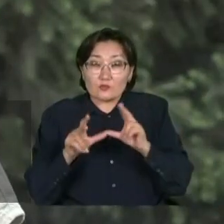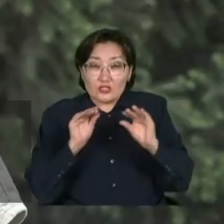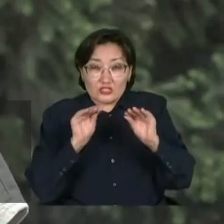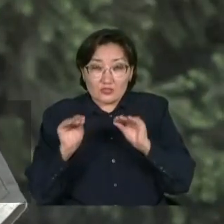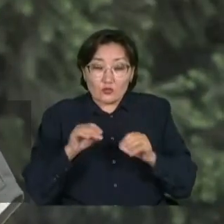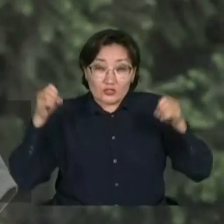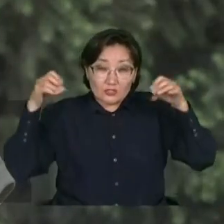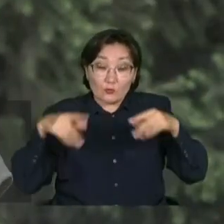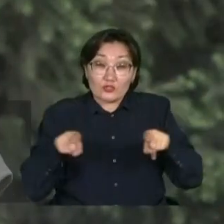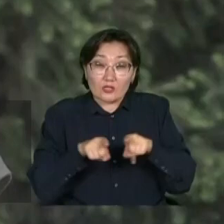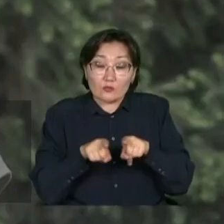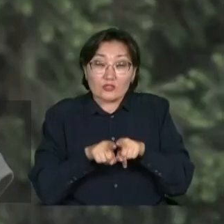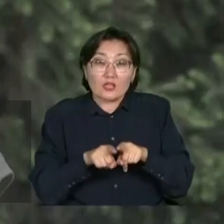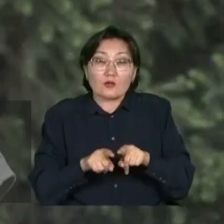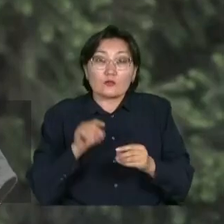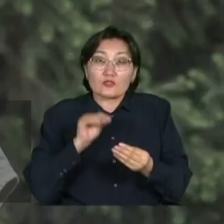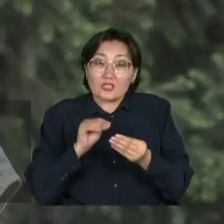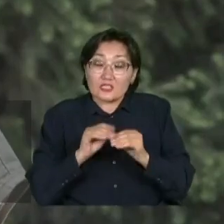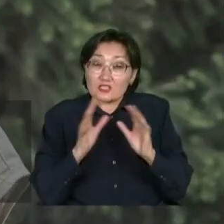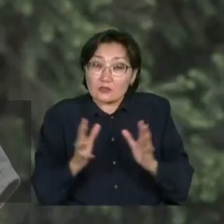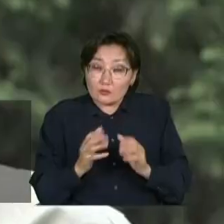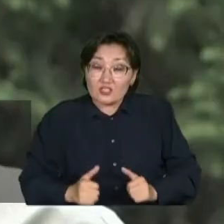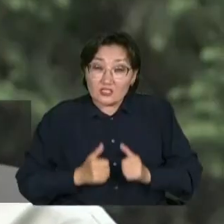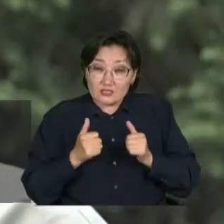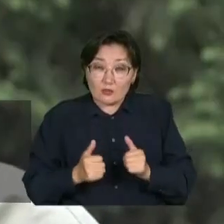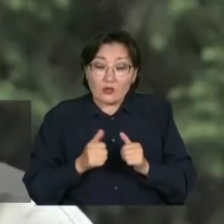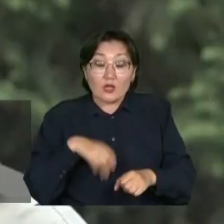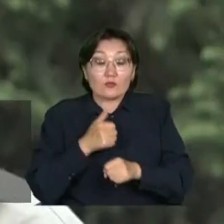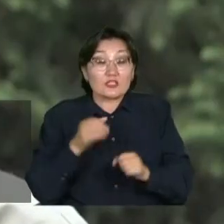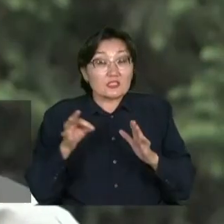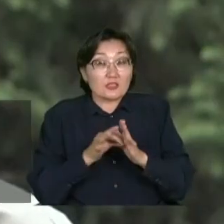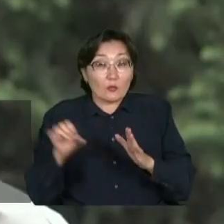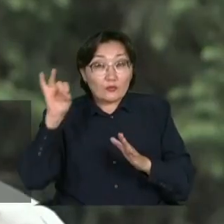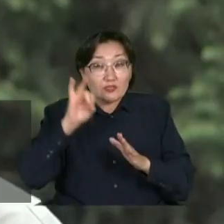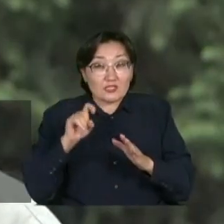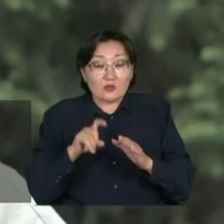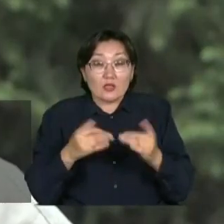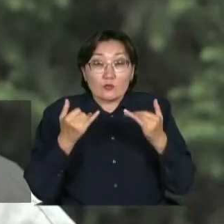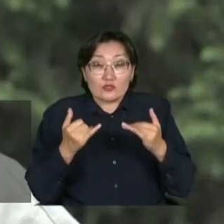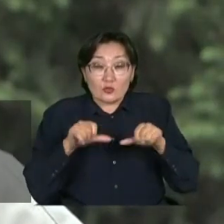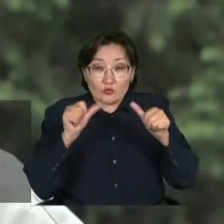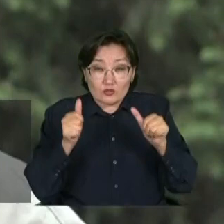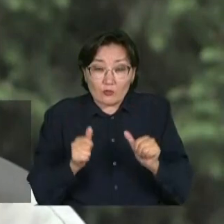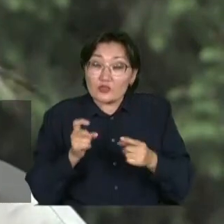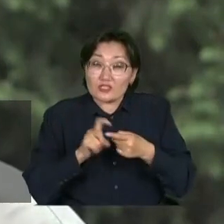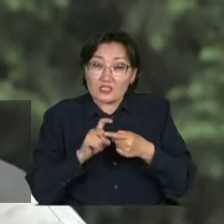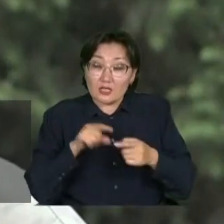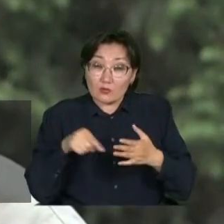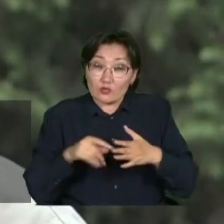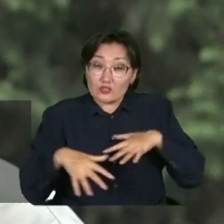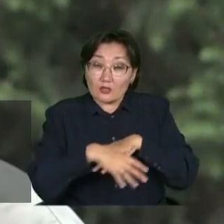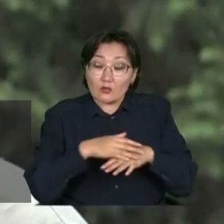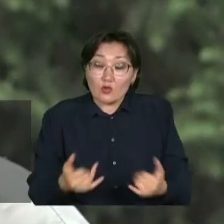және жарықтандыру сияқты дүниелерді қаз қалпында қалдыруға тырысып жатырмыз. Басты мақсатымыз тарихи һәм заманауи үлгіні ұштастырып, қала тұрғындары